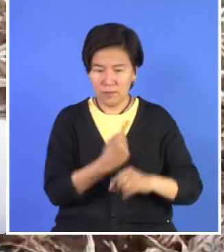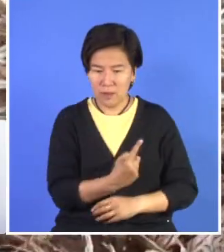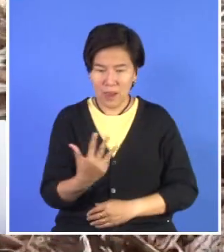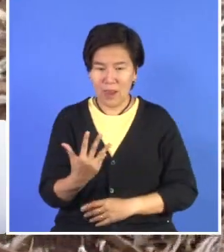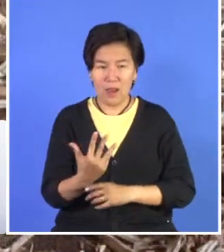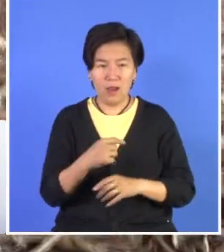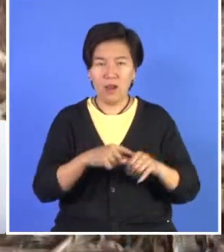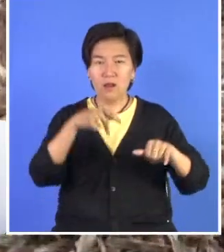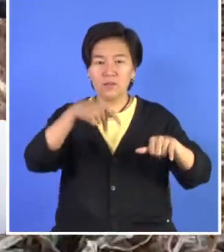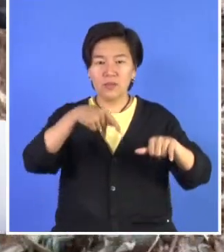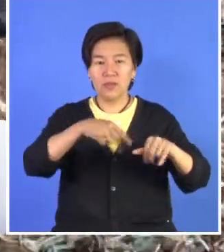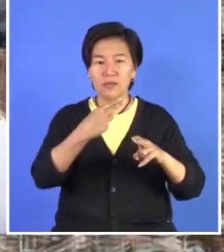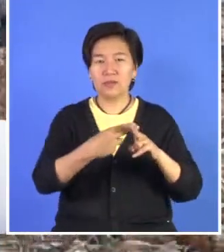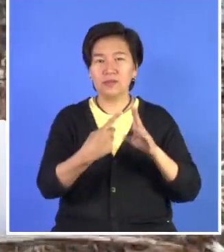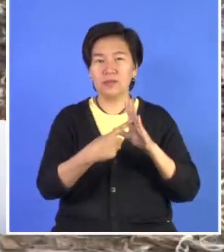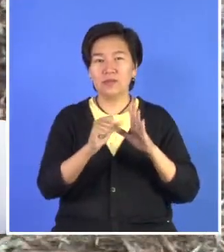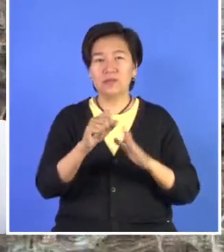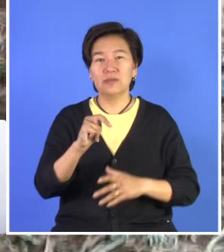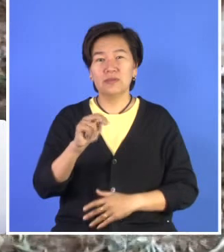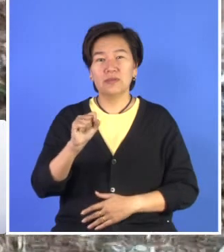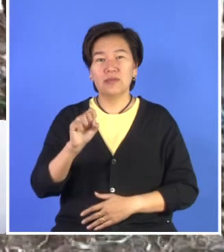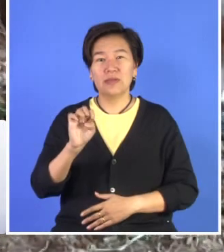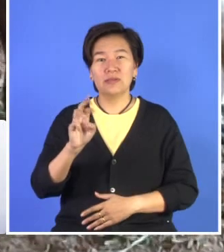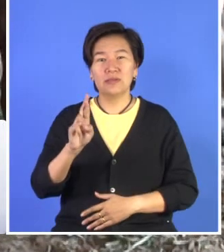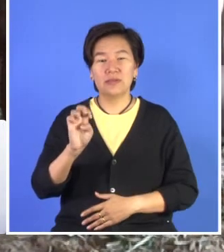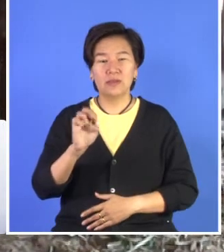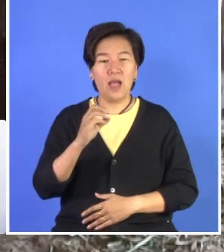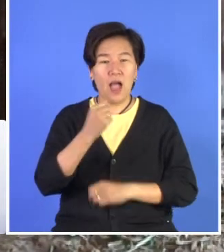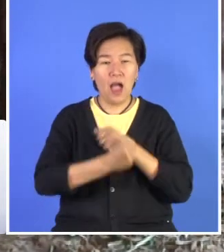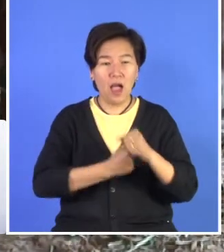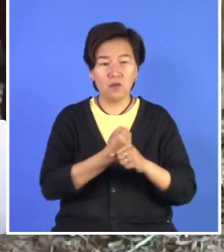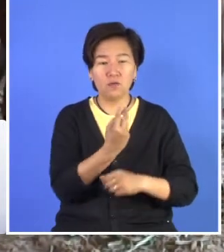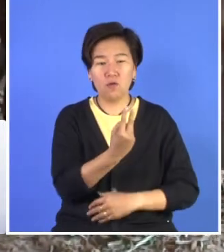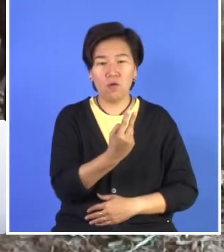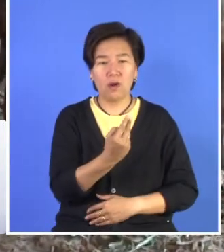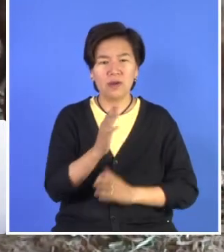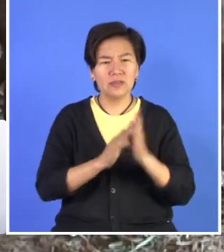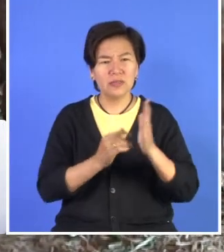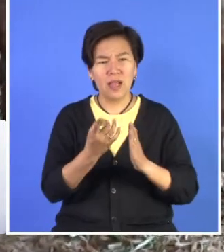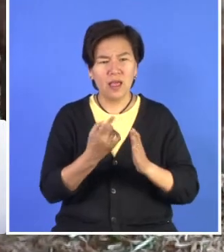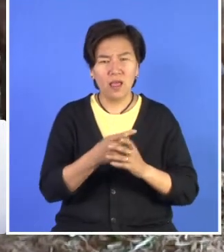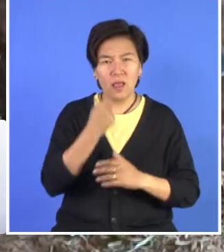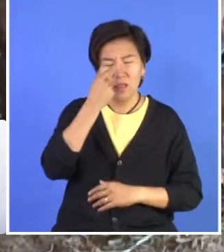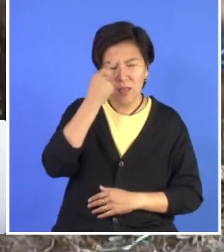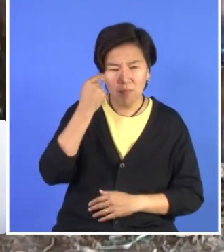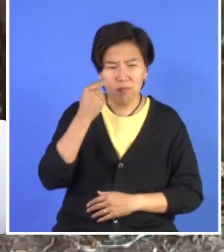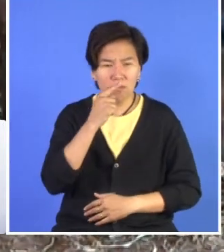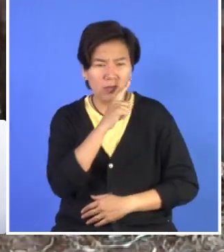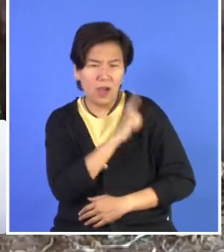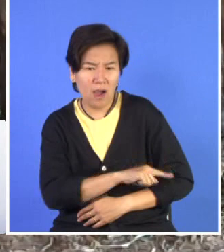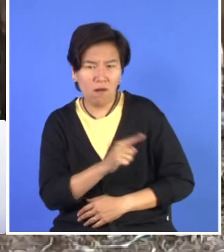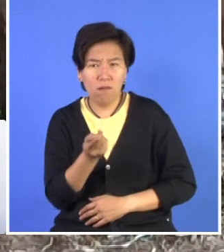ที่พิเศษชื่อแสนสิริอายุ2ขวบนะคะถามว่าสีอะไรตอบไม่ได้เพราะว่ามันเปลี่ยนสีได้มันส